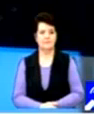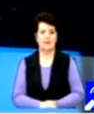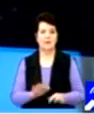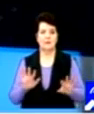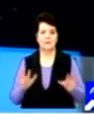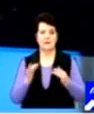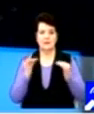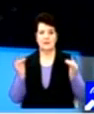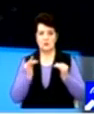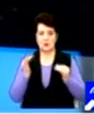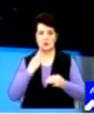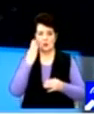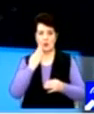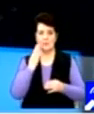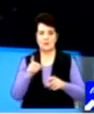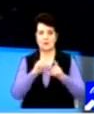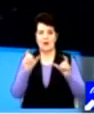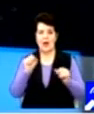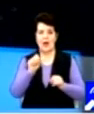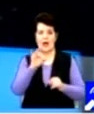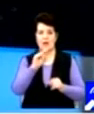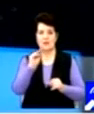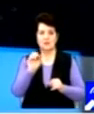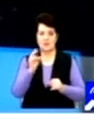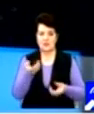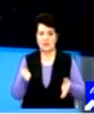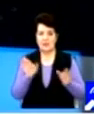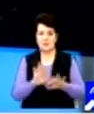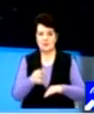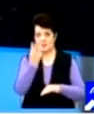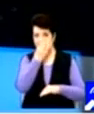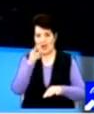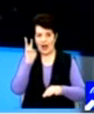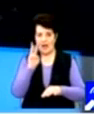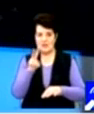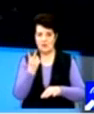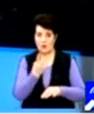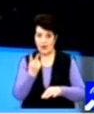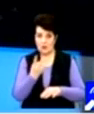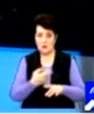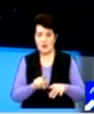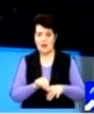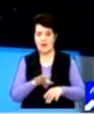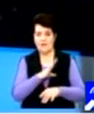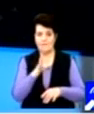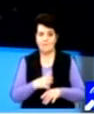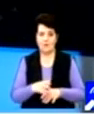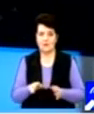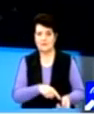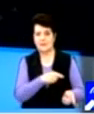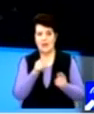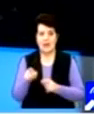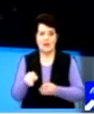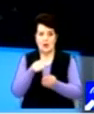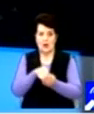Momente istorice în România, la Curtea de Argeș, rămășițele regelui Carol al II-lea au fost înhumate, noua